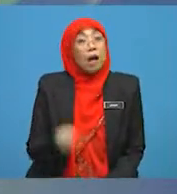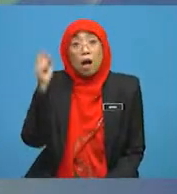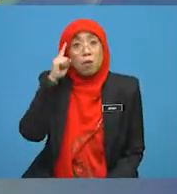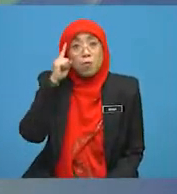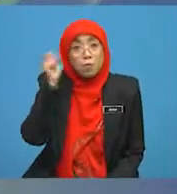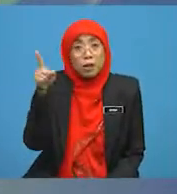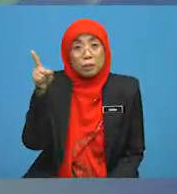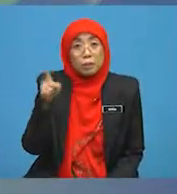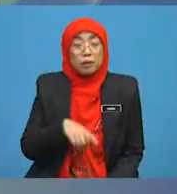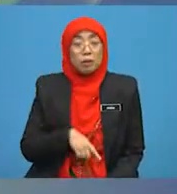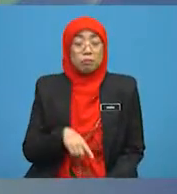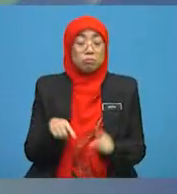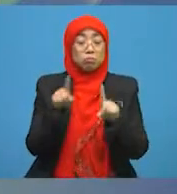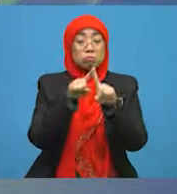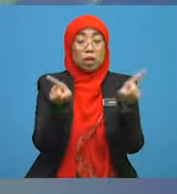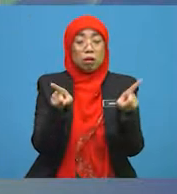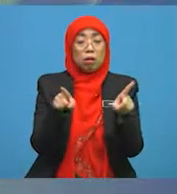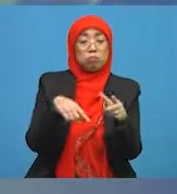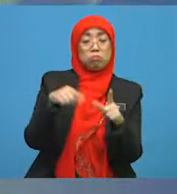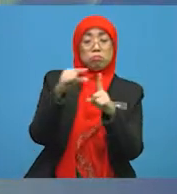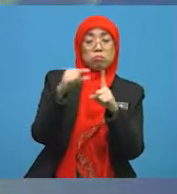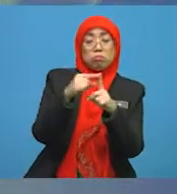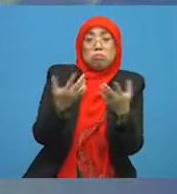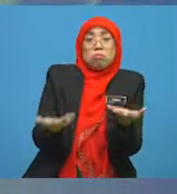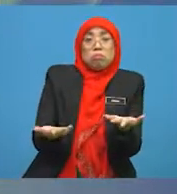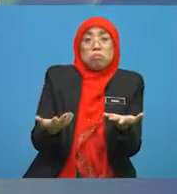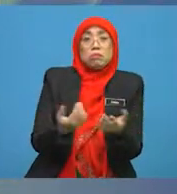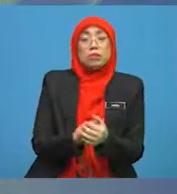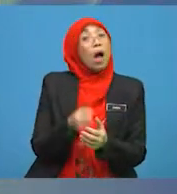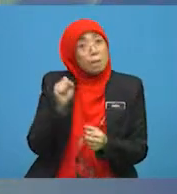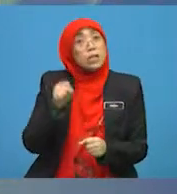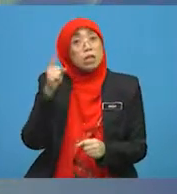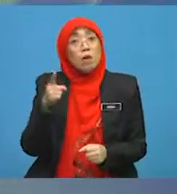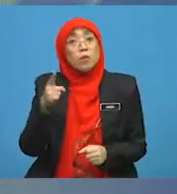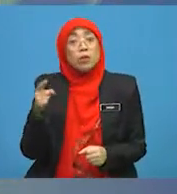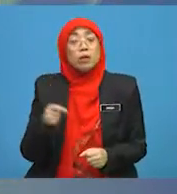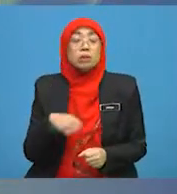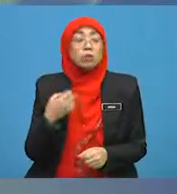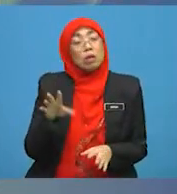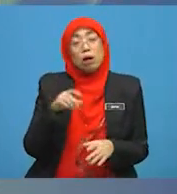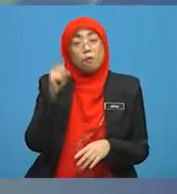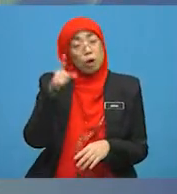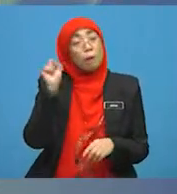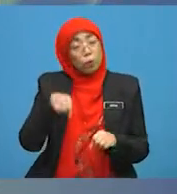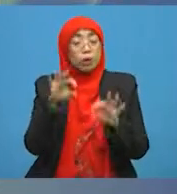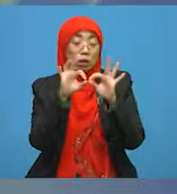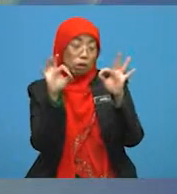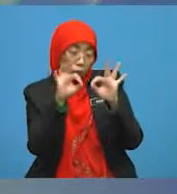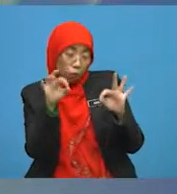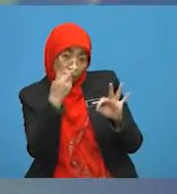telah dapat memahami maksud sinonim dan antonim dengan lebih jelas.